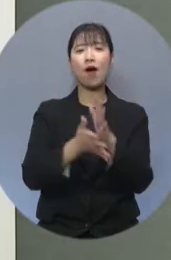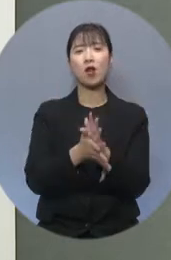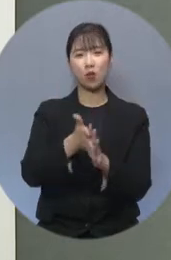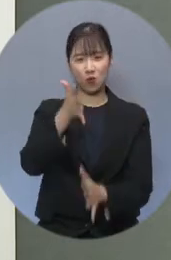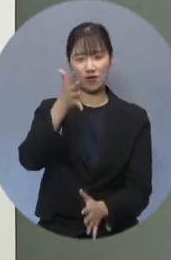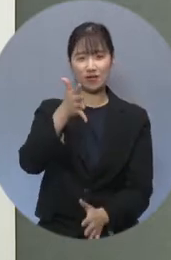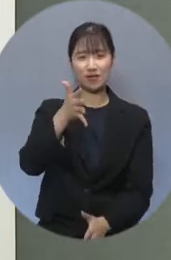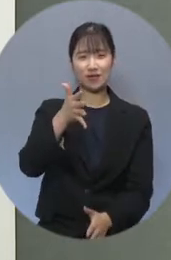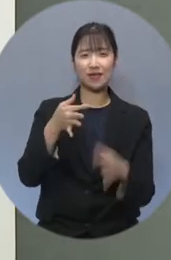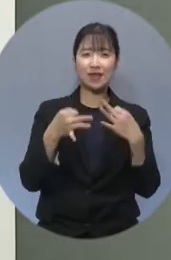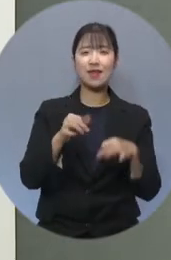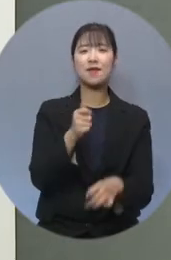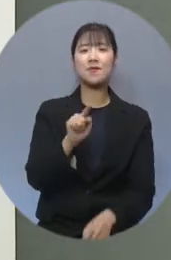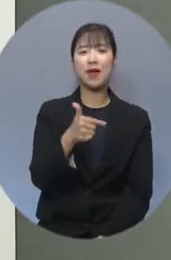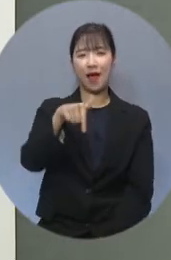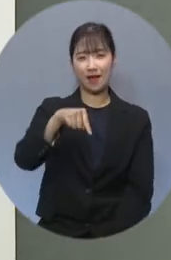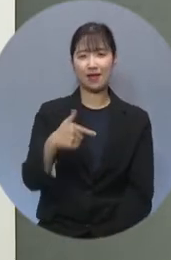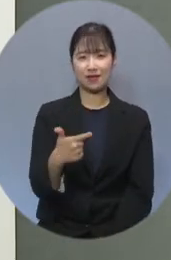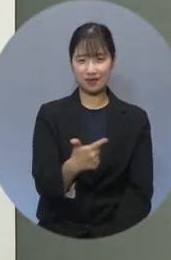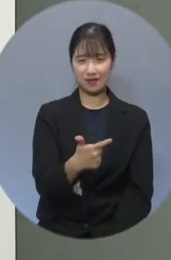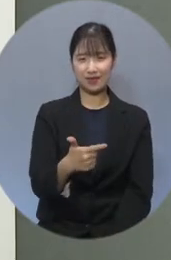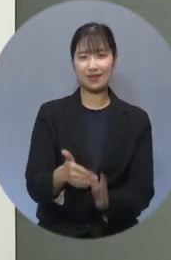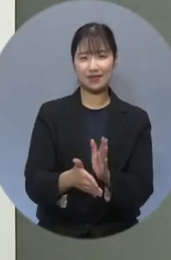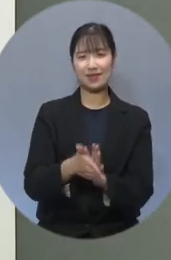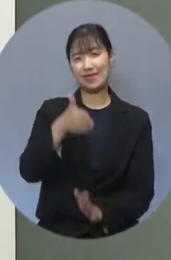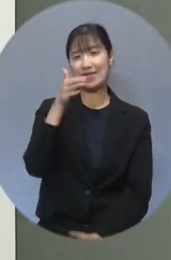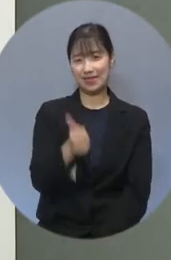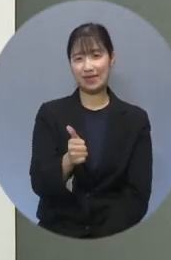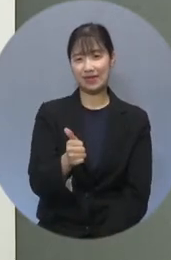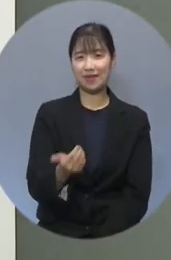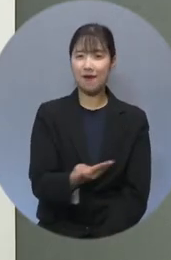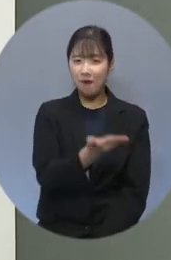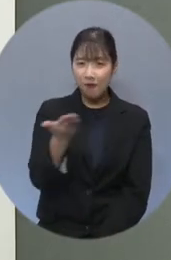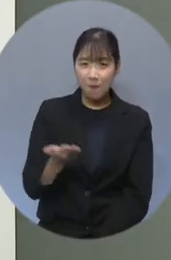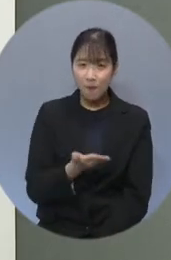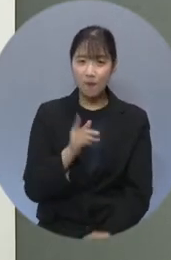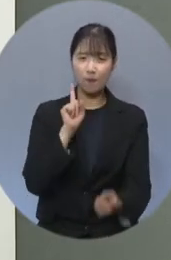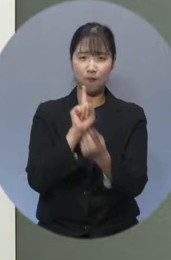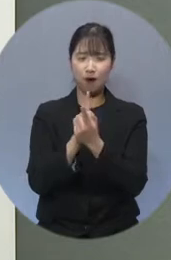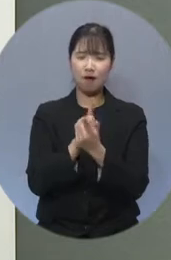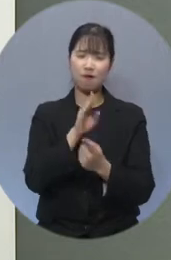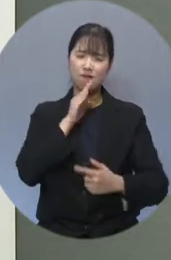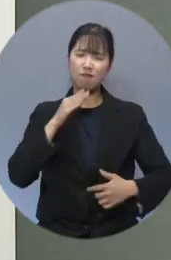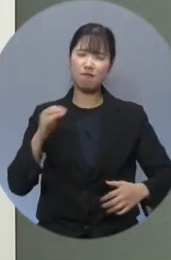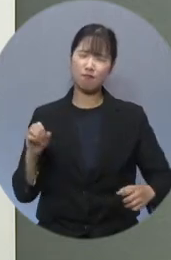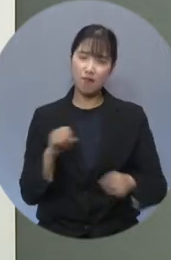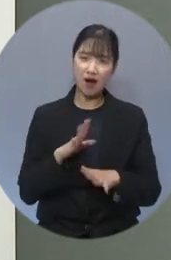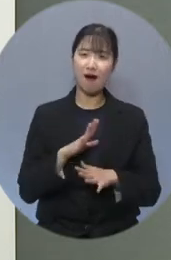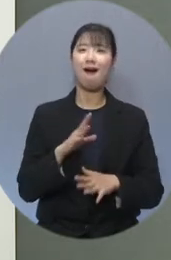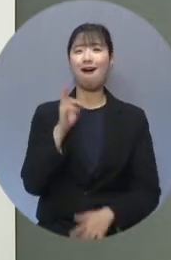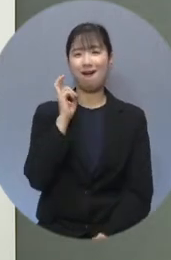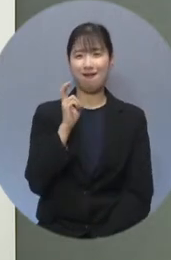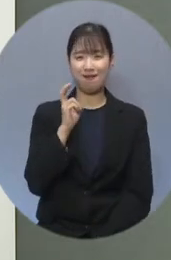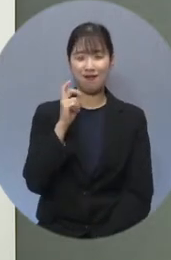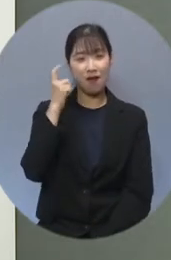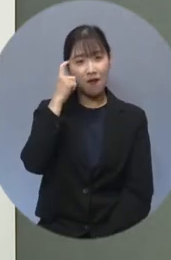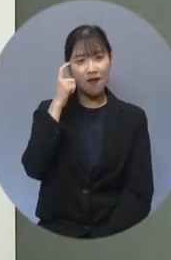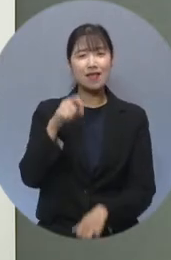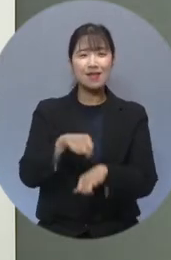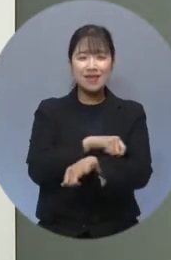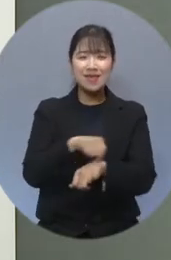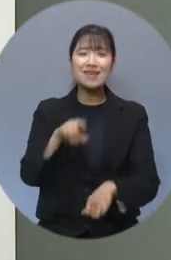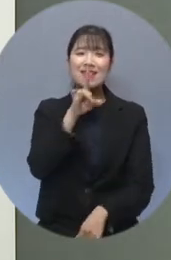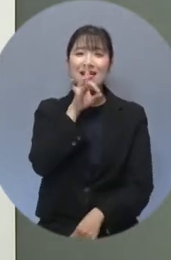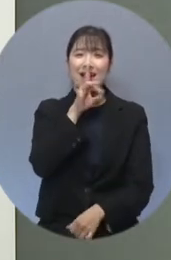청정관광도시 김한근 시장님. 여러분이 만나보시면 깜짝 놀라실 거예요. 특히 강릉